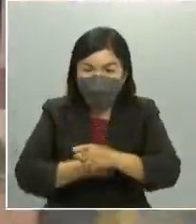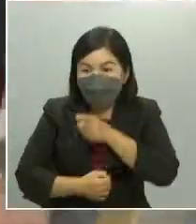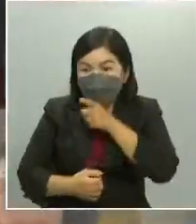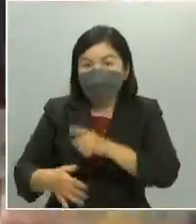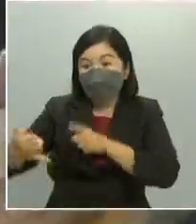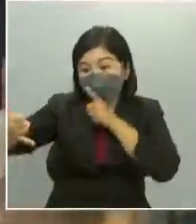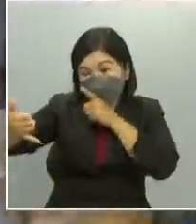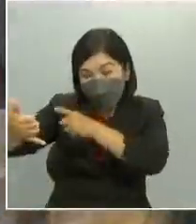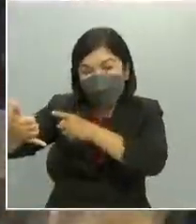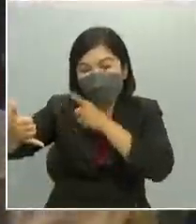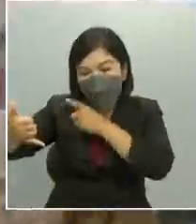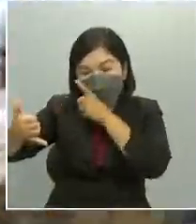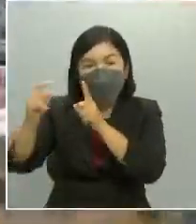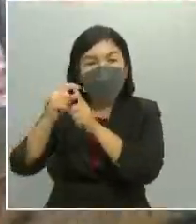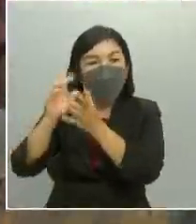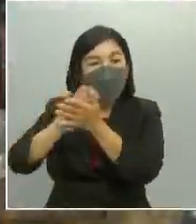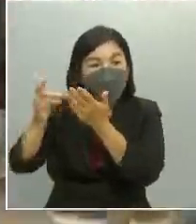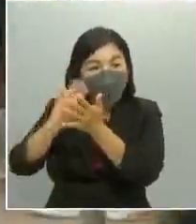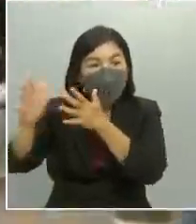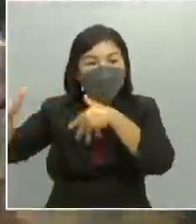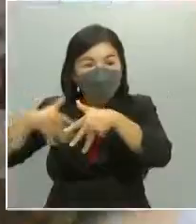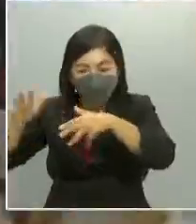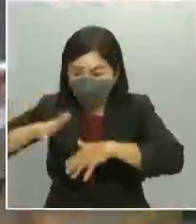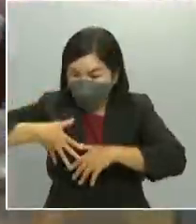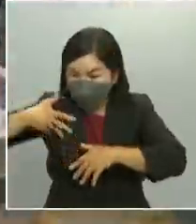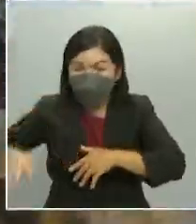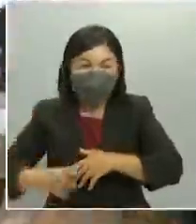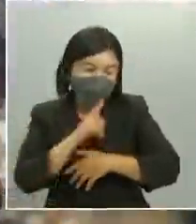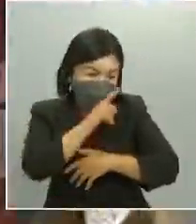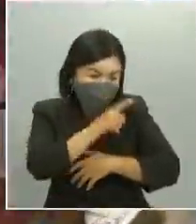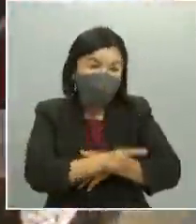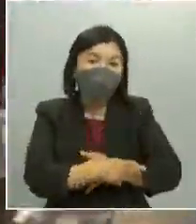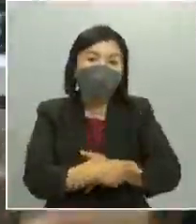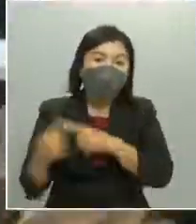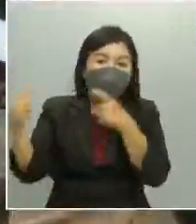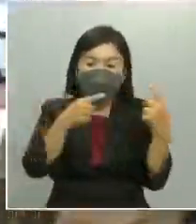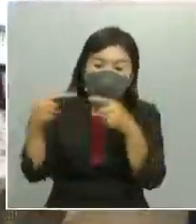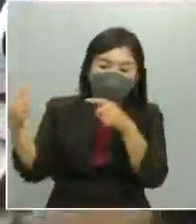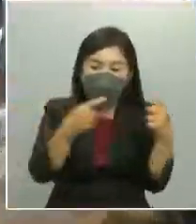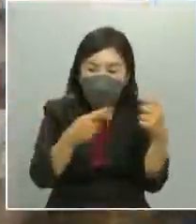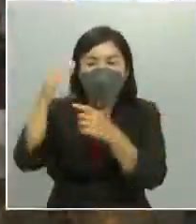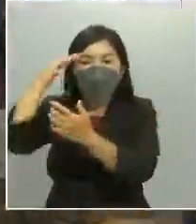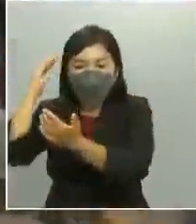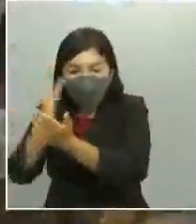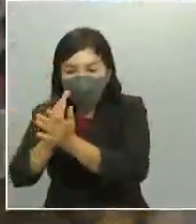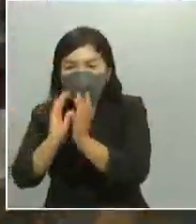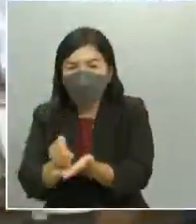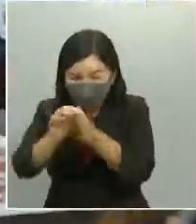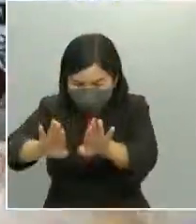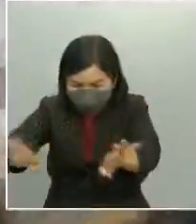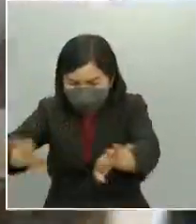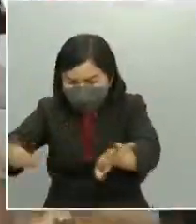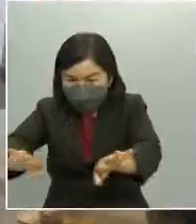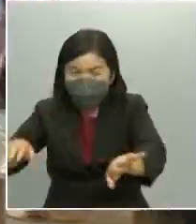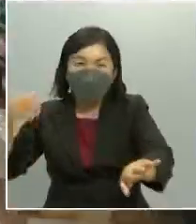ชาวบ้านแล้วจะด้วยคำหยาบชาวบ้านทางนั้นก็ไม่พอใจก็ต่อว่ากลายเป็นมีปากมีเสียงกันจนตำรวจต้องมาระงับเหตุ